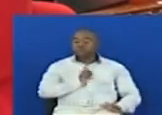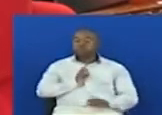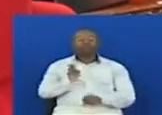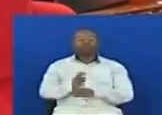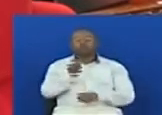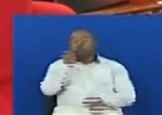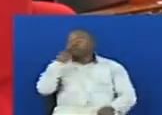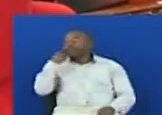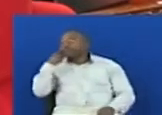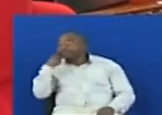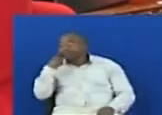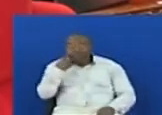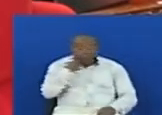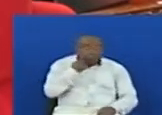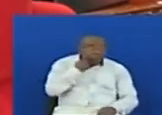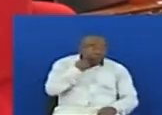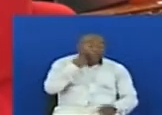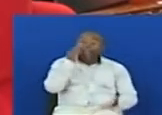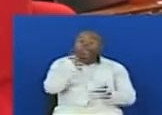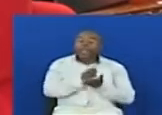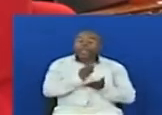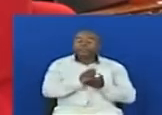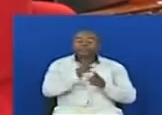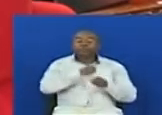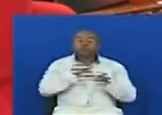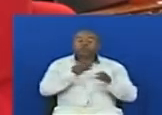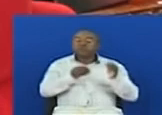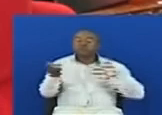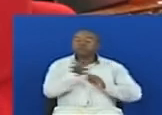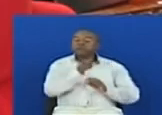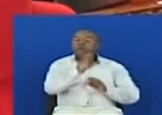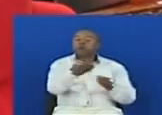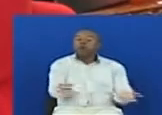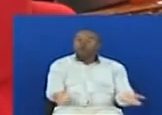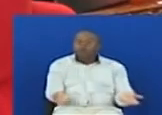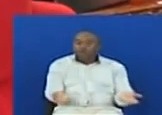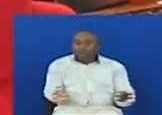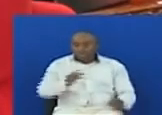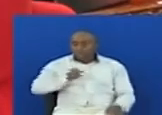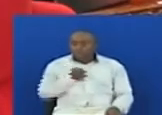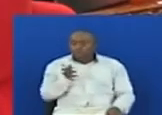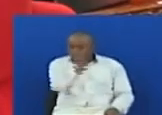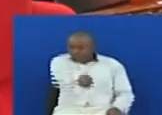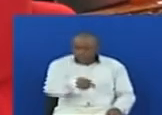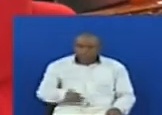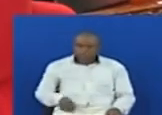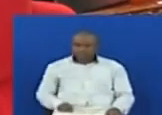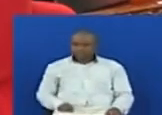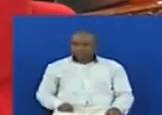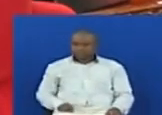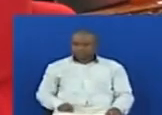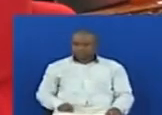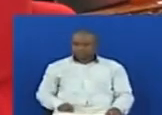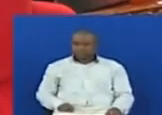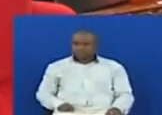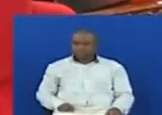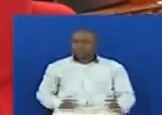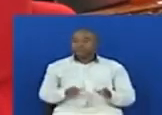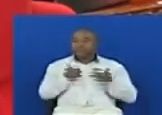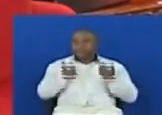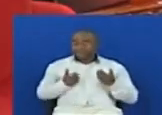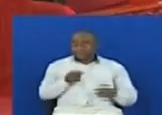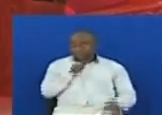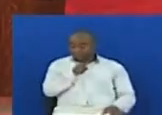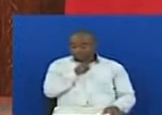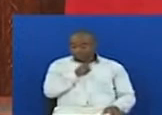je haki za wanalindi ambazo tumezipigania muda mrefu zimepatikana. Nilikuwepo na mimi mwenyewe ndio nimepeleka Lindi. Sasa kwa hali hiyo